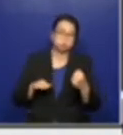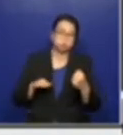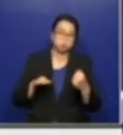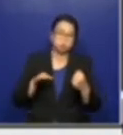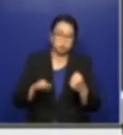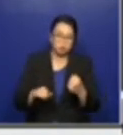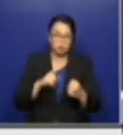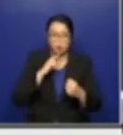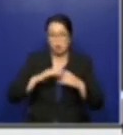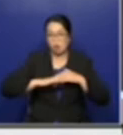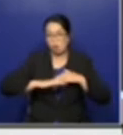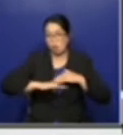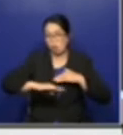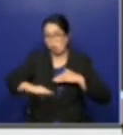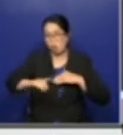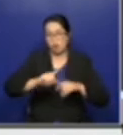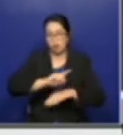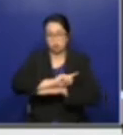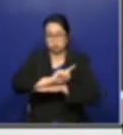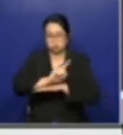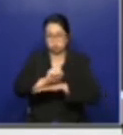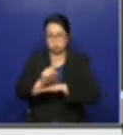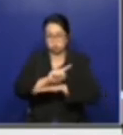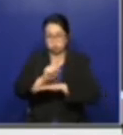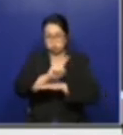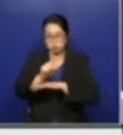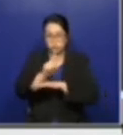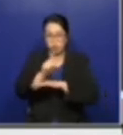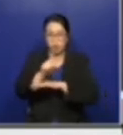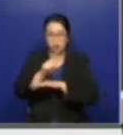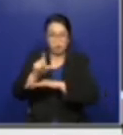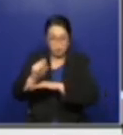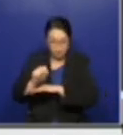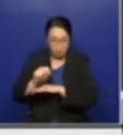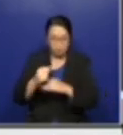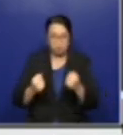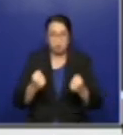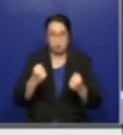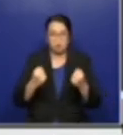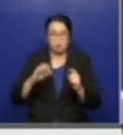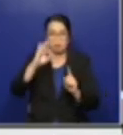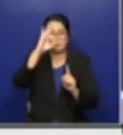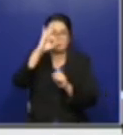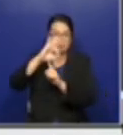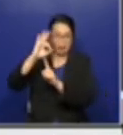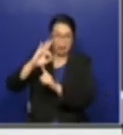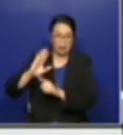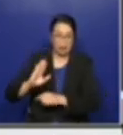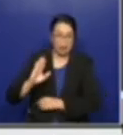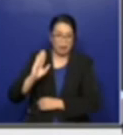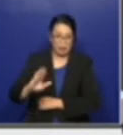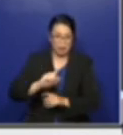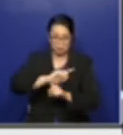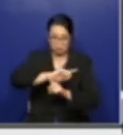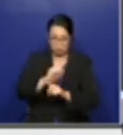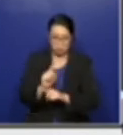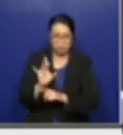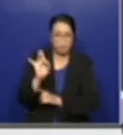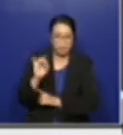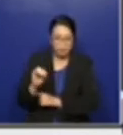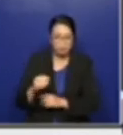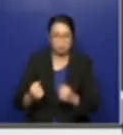ถ้าถนนมันโล่งนะครับเราก็จะขับ100 120แต่มีป้ายตั้งไว้ครับห้ามขับเกิน